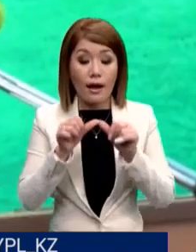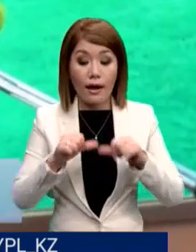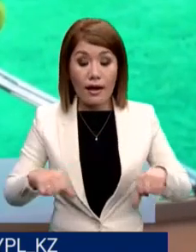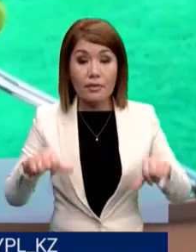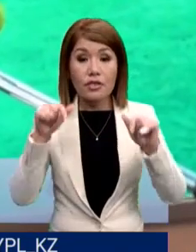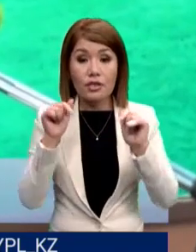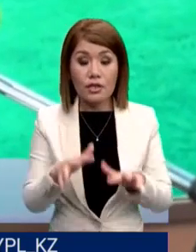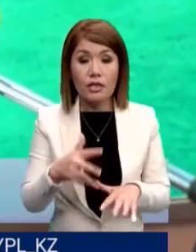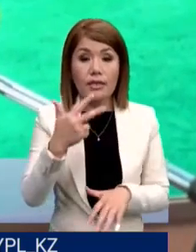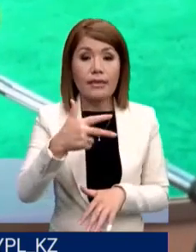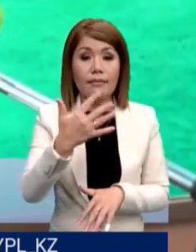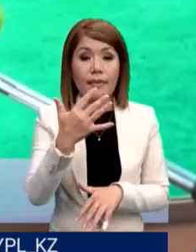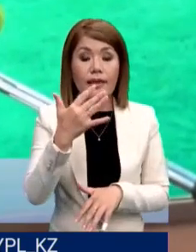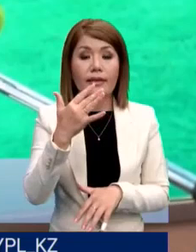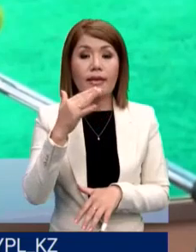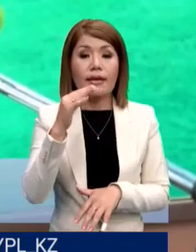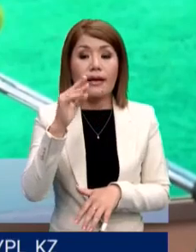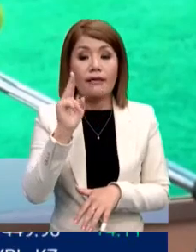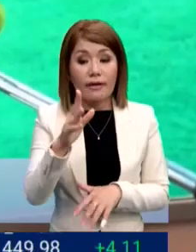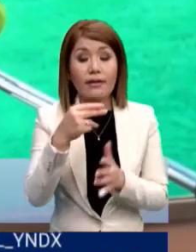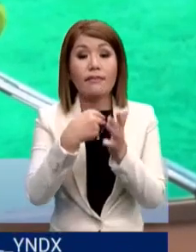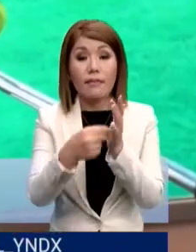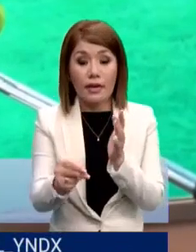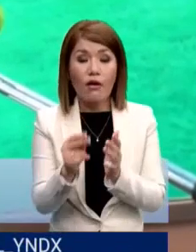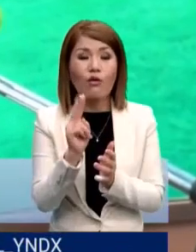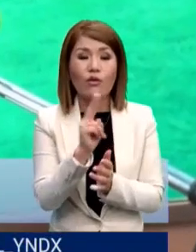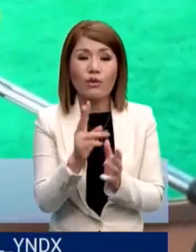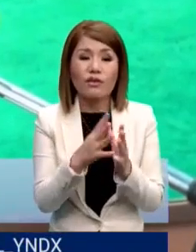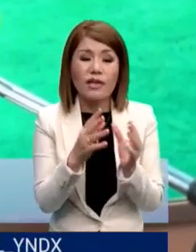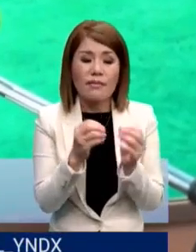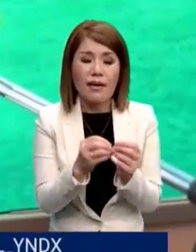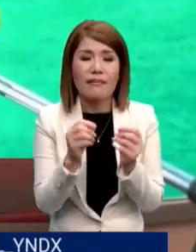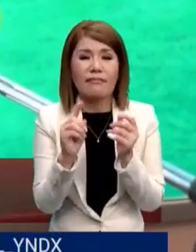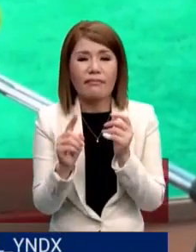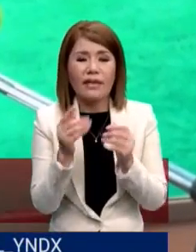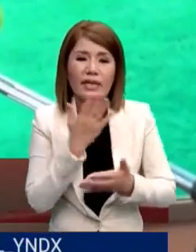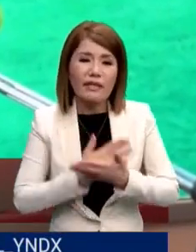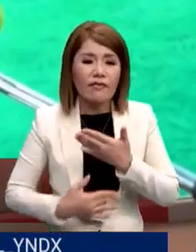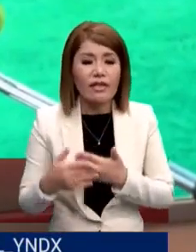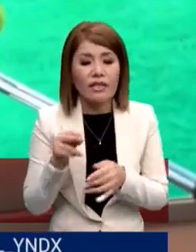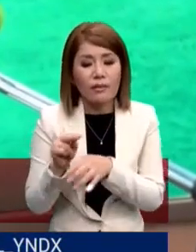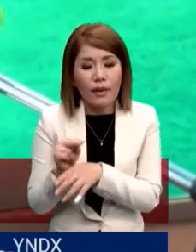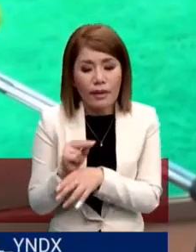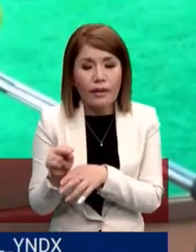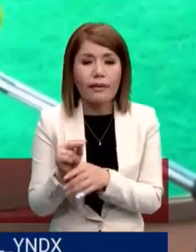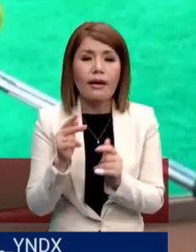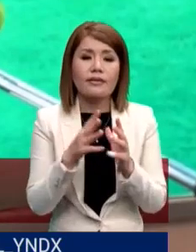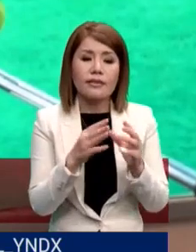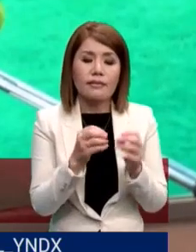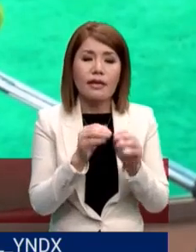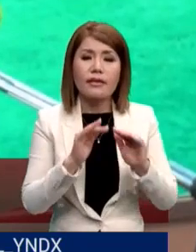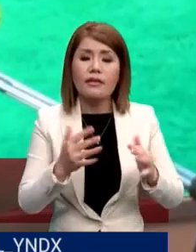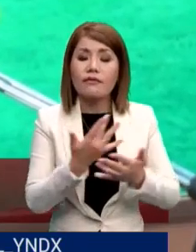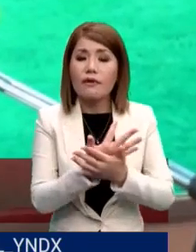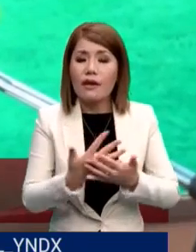Комиссияның шешімімен 35 пәтер сатып алынды. Оларды біз баспанаға мұқтаж жандарға, оның ішінде мүгедек бала асырап отырған отбасыларға беруді құп